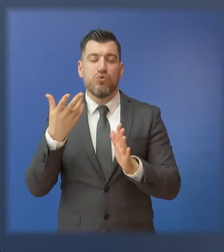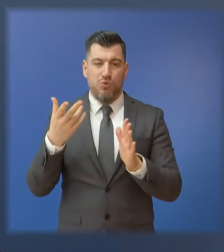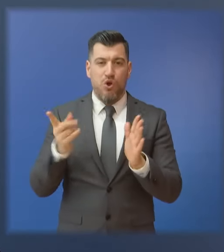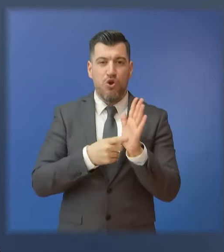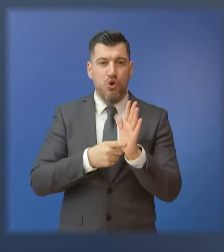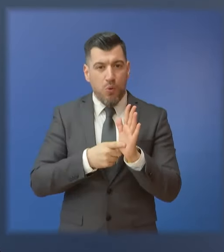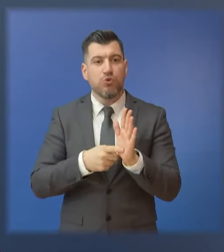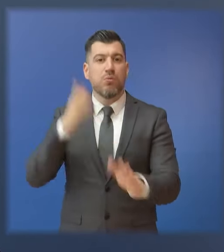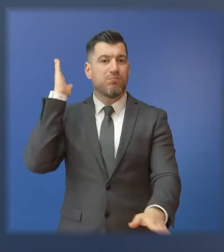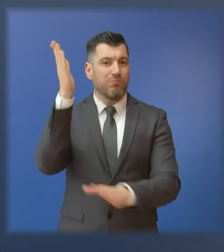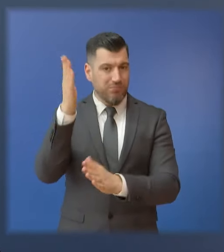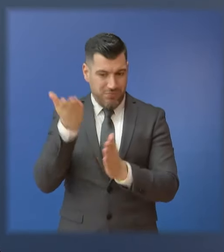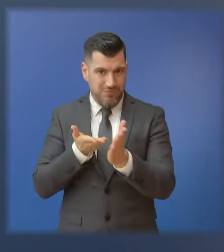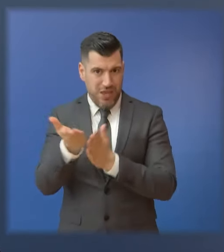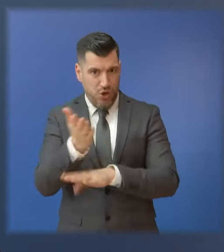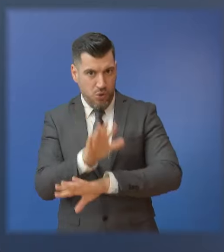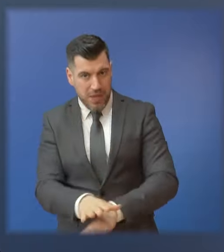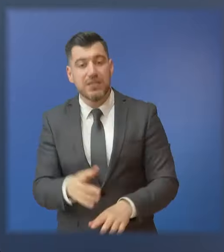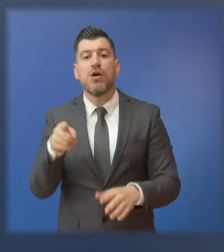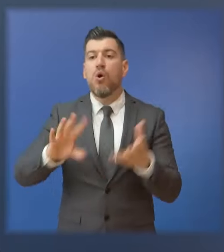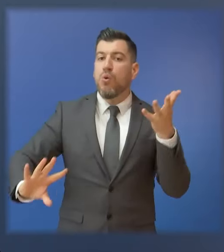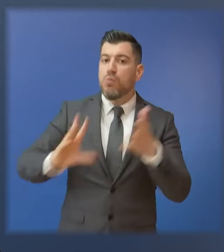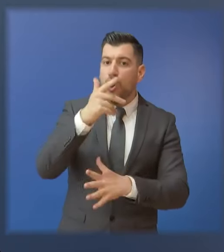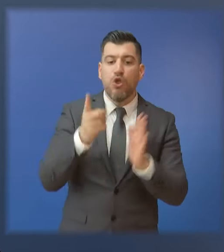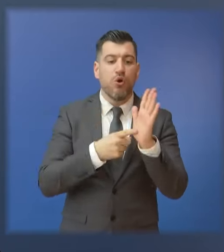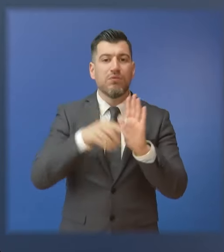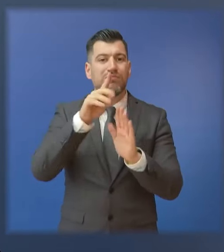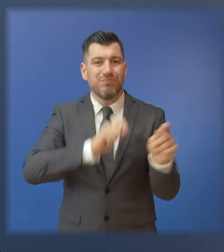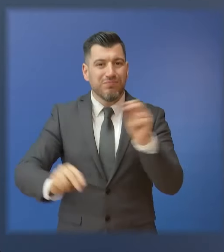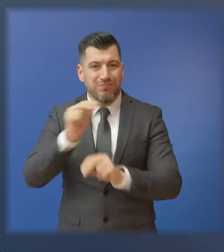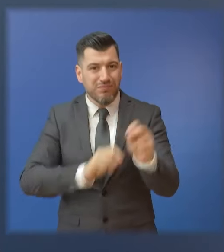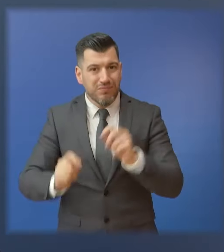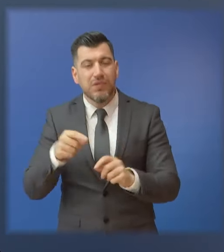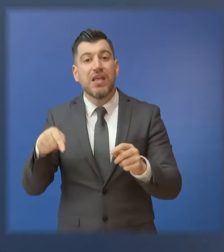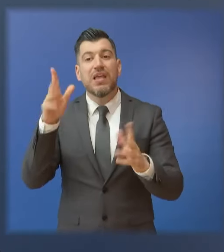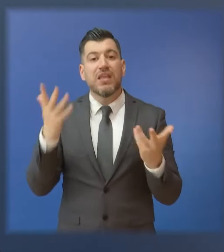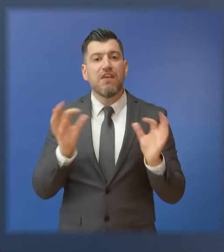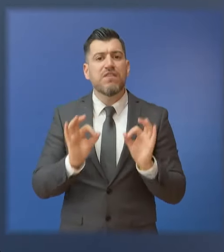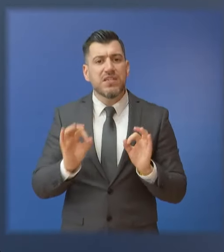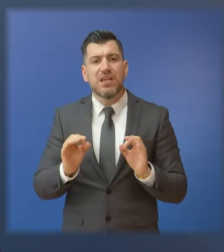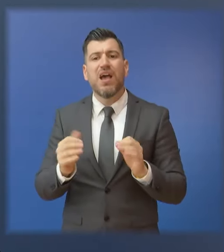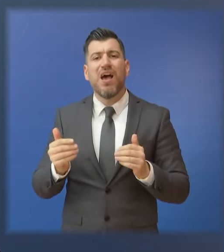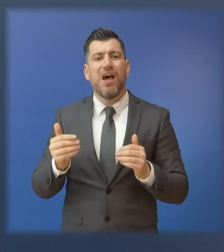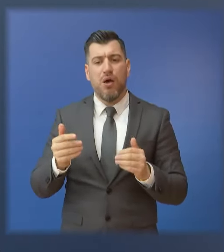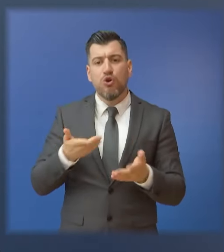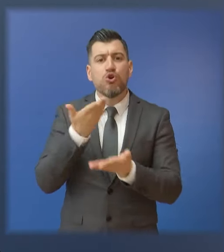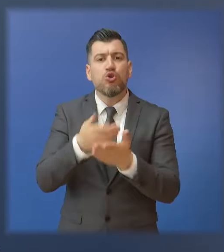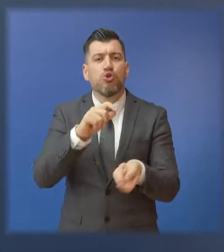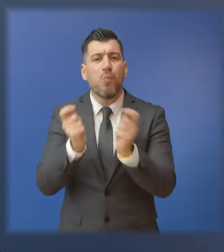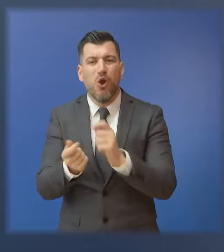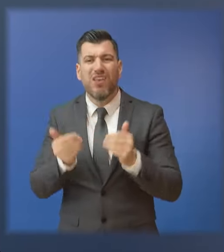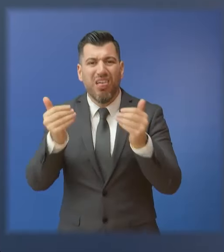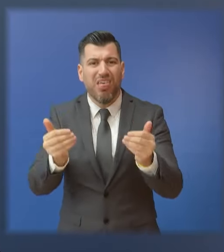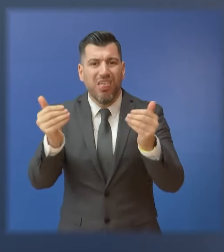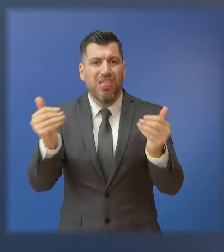δικονομίας τη σημαντική πρόοδο στο πεδίο της καλλής νομοθέτησης με την εκμηδένιση της υποβολής εκπρόθεσμων τροπολογιών επί